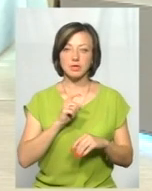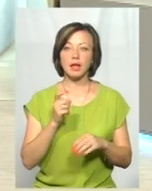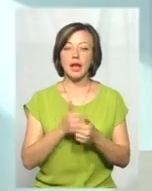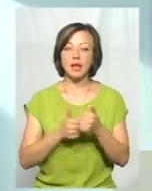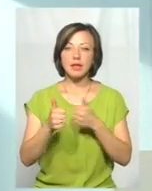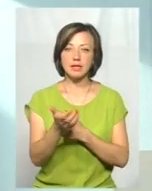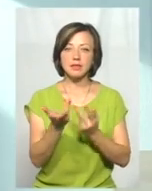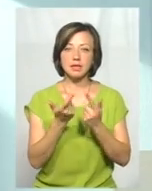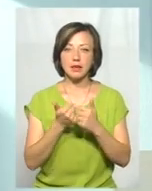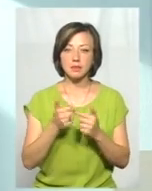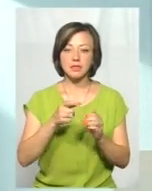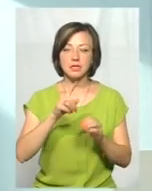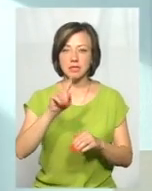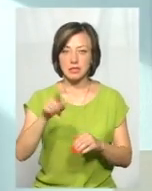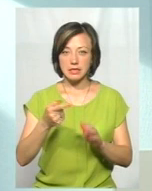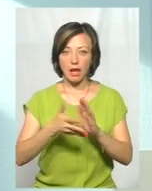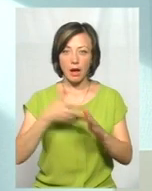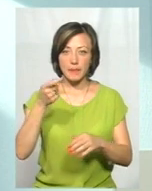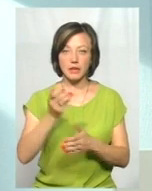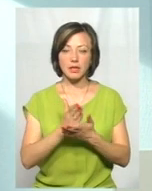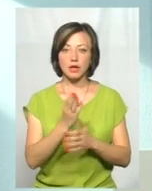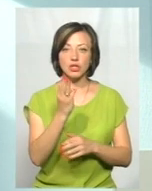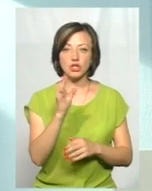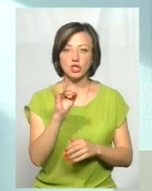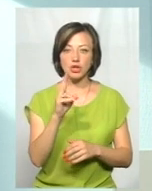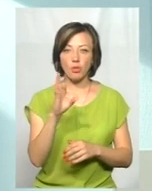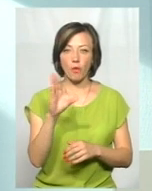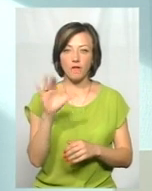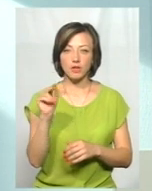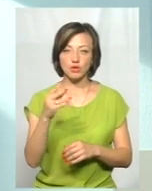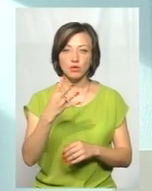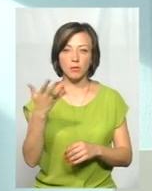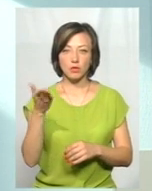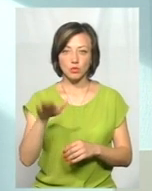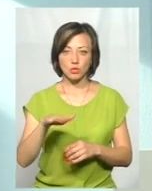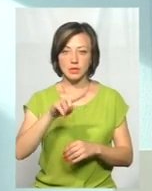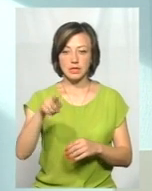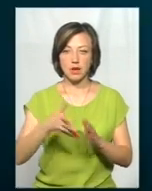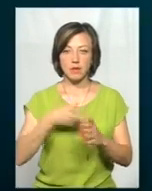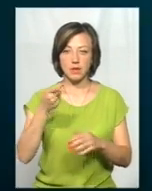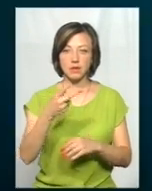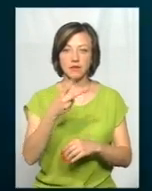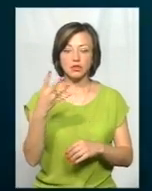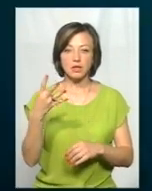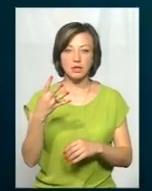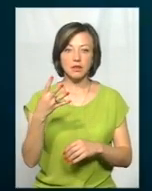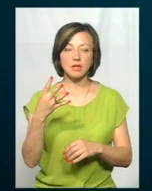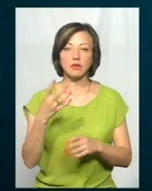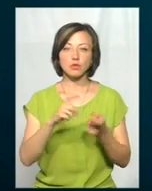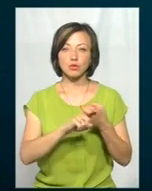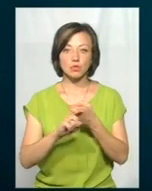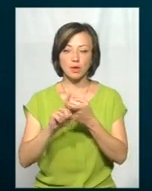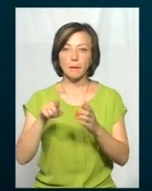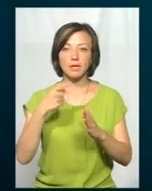лідерами за кількістю запитів є Андрій Шинькович, в нього 45 запитів і 24 якраз цих запитів